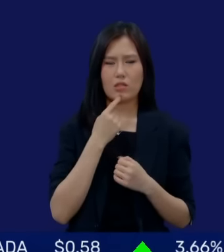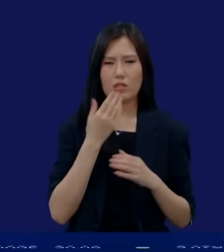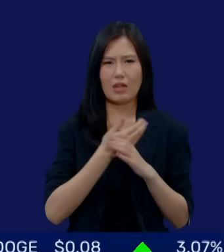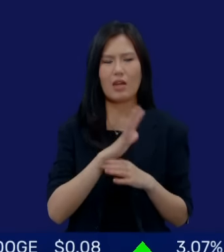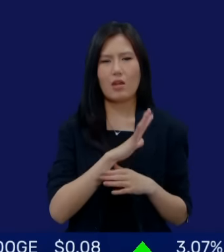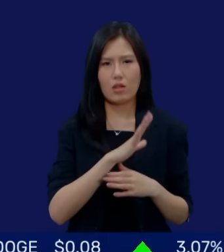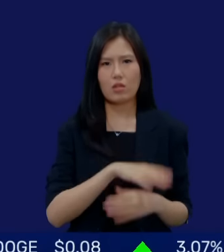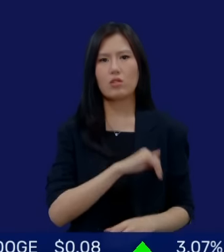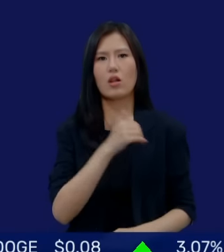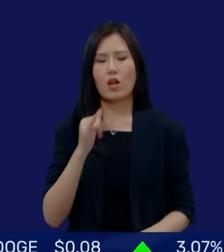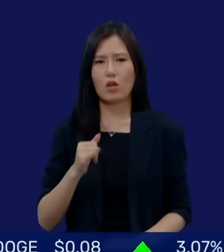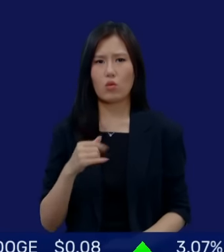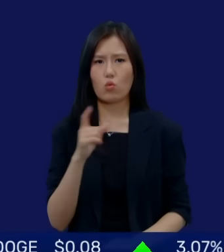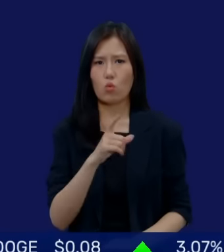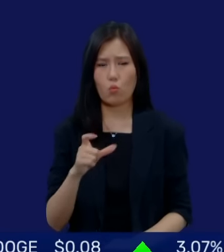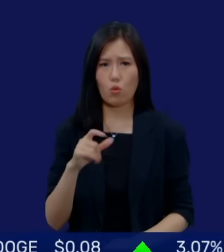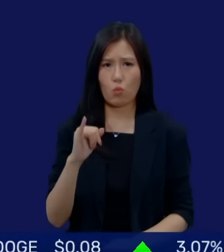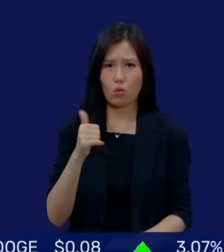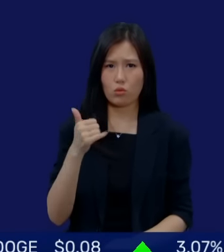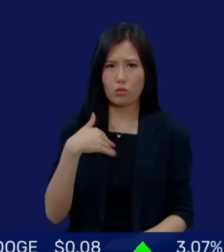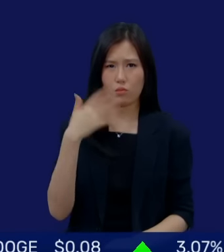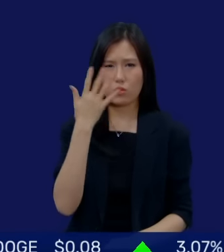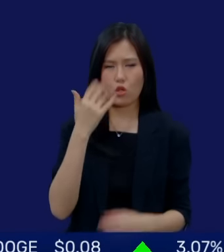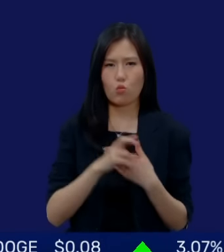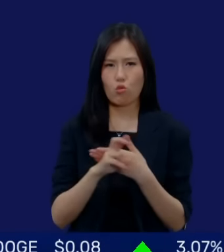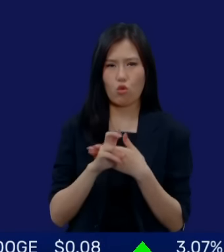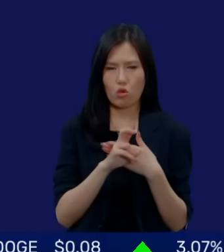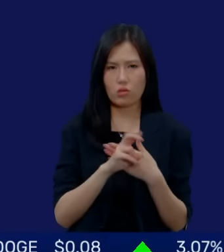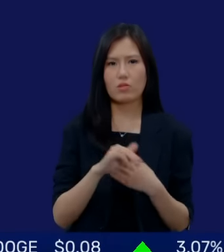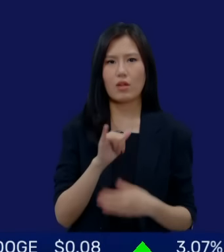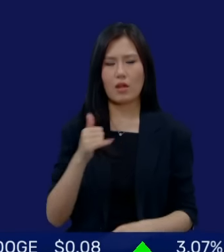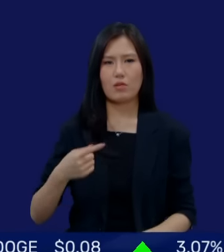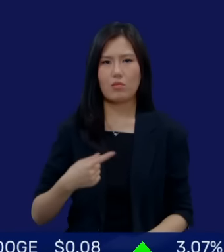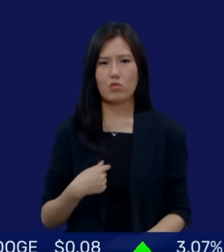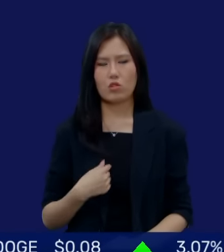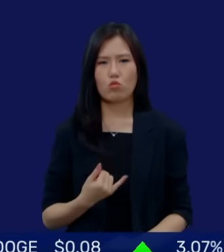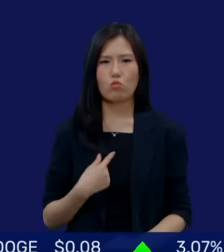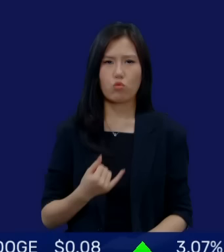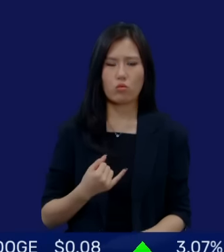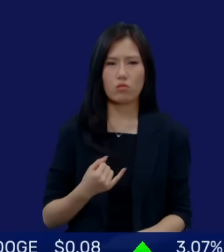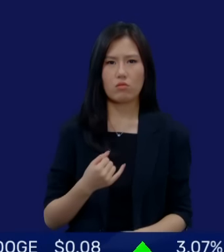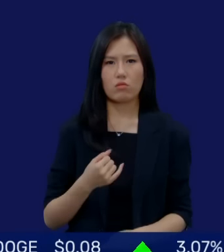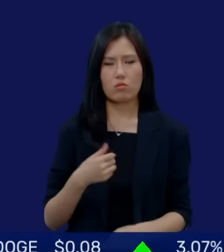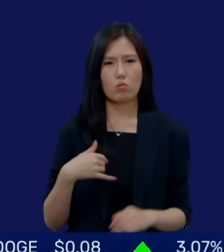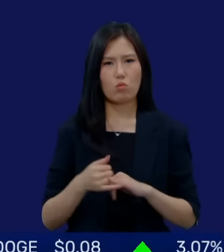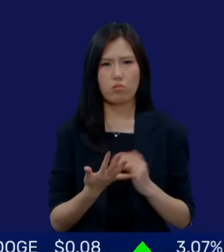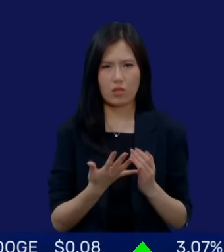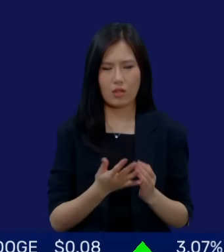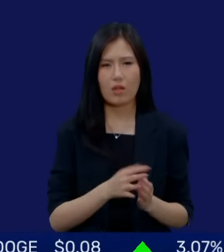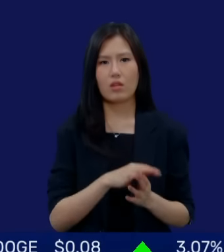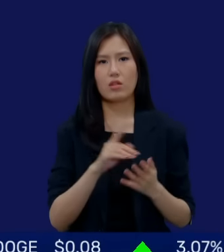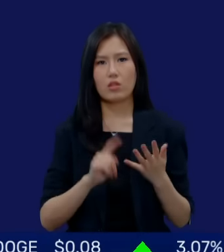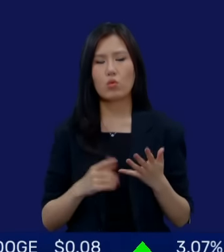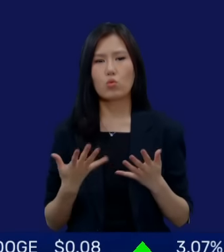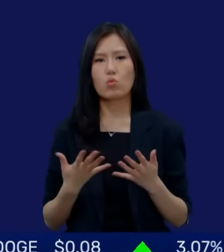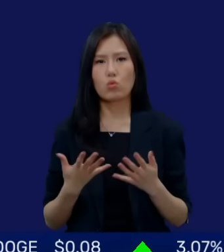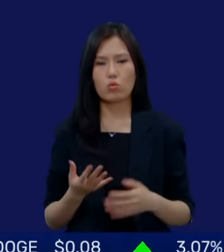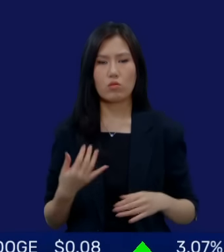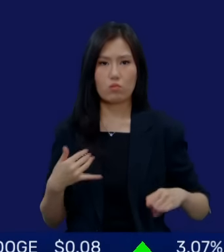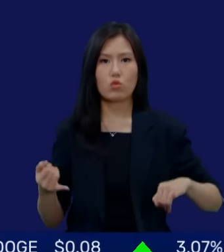хүнээ олохын тулд болгоомжлох, за өөрийгөө үнэлэхгүй гэх шалтгаанууд бас үүний дараа орж ирсэн байна. За хамгийн сүүлд буюу 5 дугаарт хосын